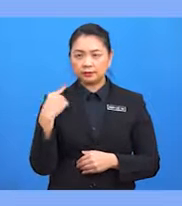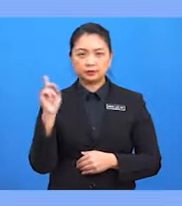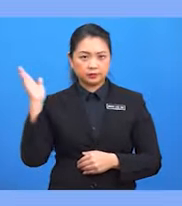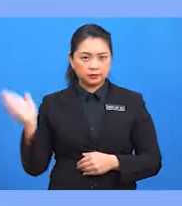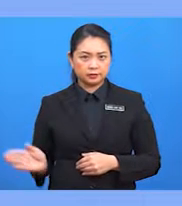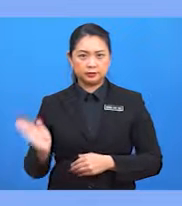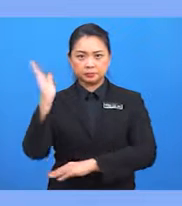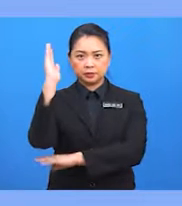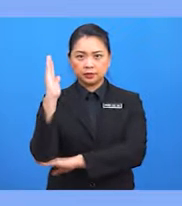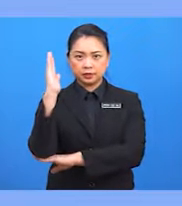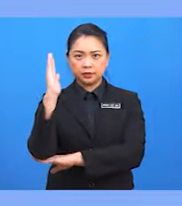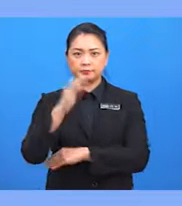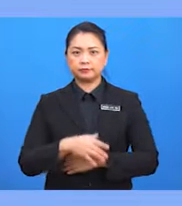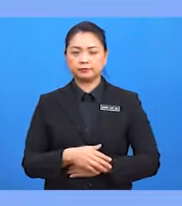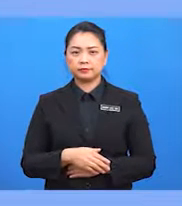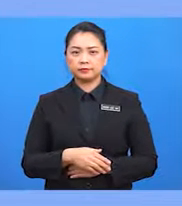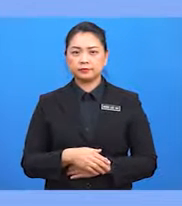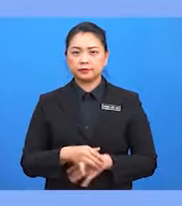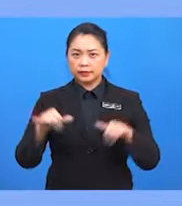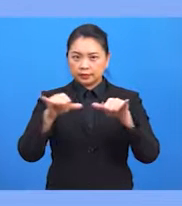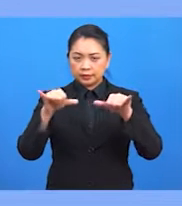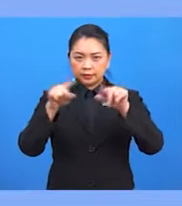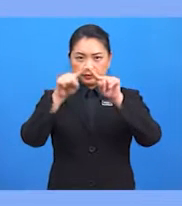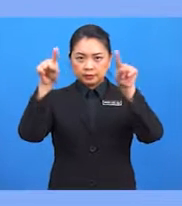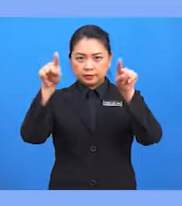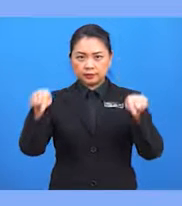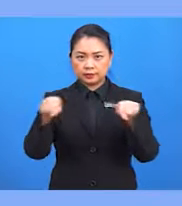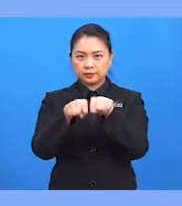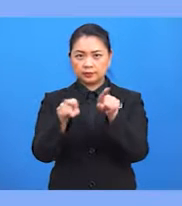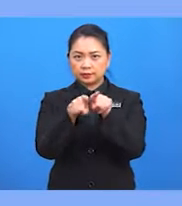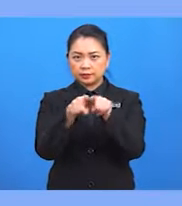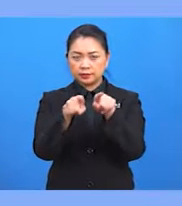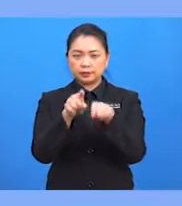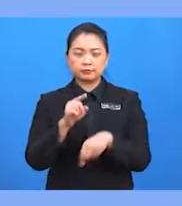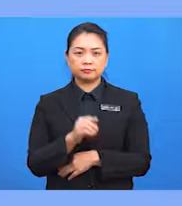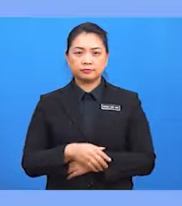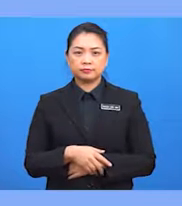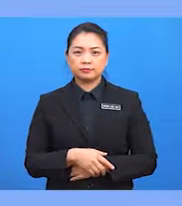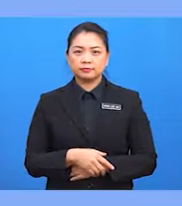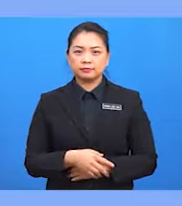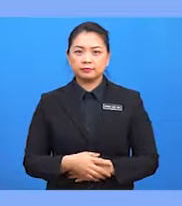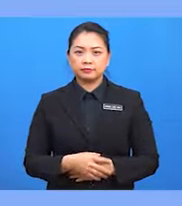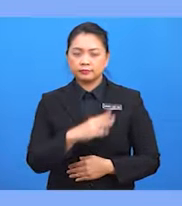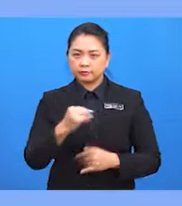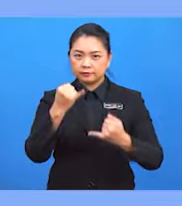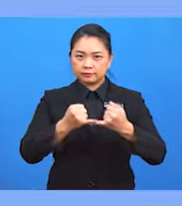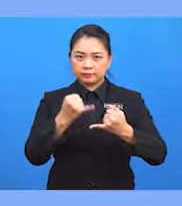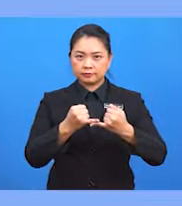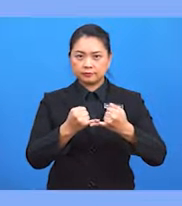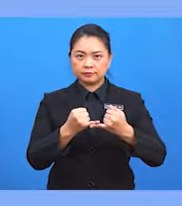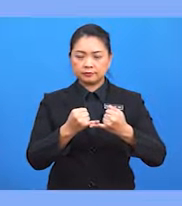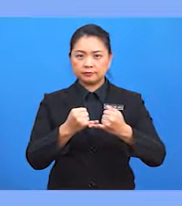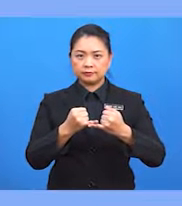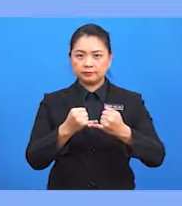4:3. Seterusnya, saiz segi 4 sama dengan nisbah 1:1. Dan akhir sekali,